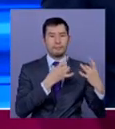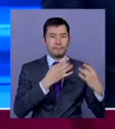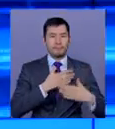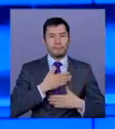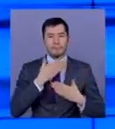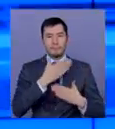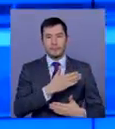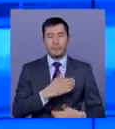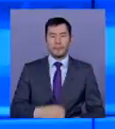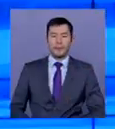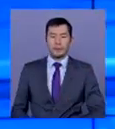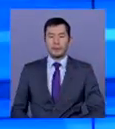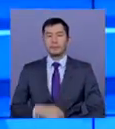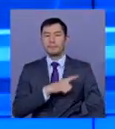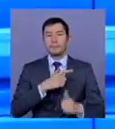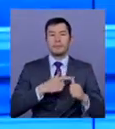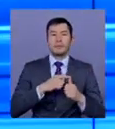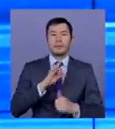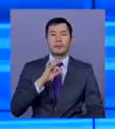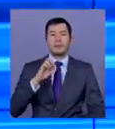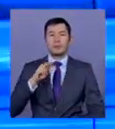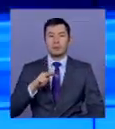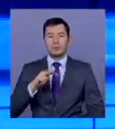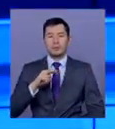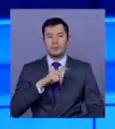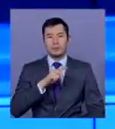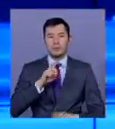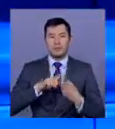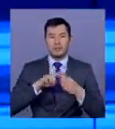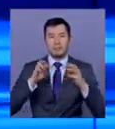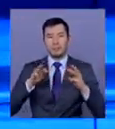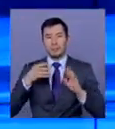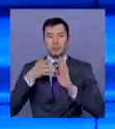Құрметті көрермендер, бізбен тікелей байланысқа шыққан саясаттанушы Расул Жұмалы болатын.